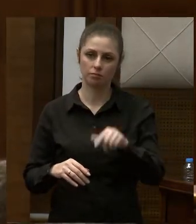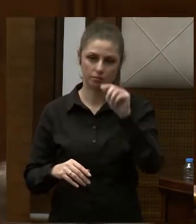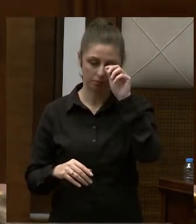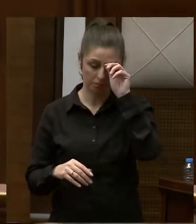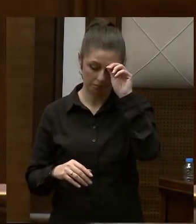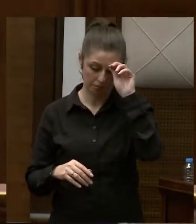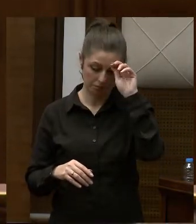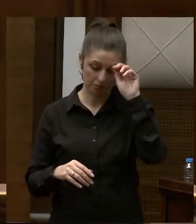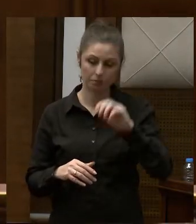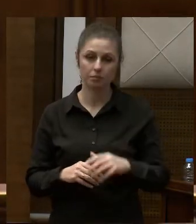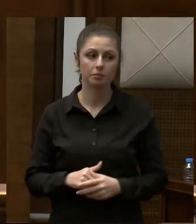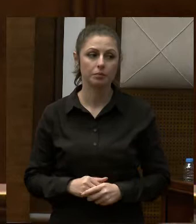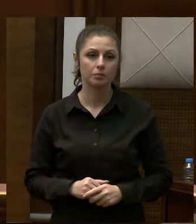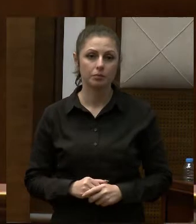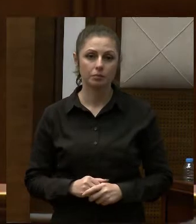Şimdi